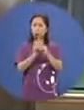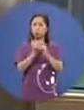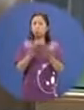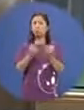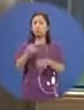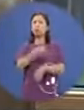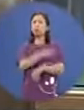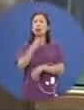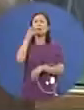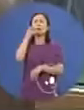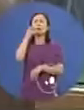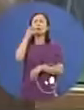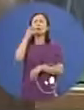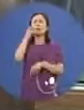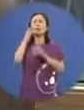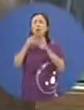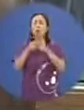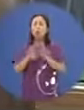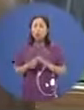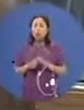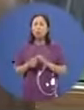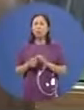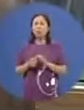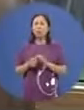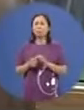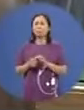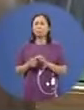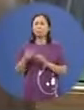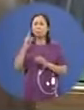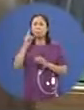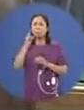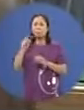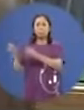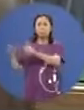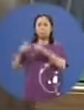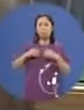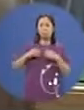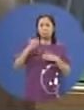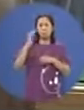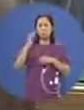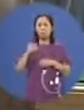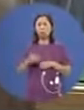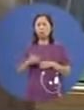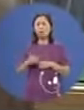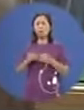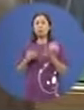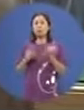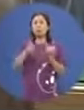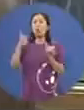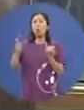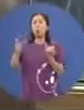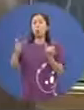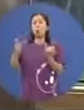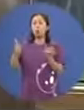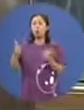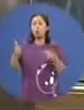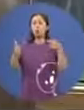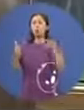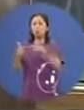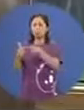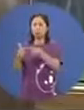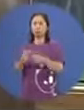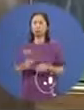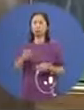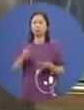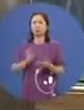はい、 妊娠現にしている人には移ってもらっては困るから、その夫と、 はい、 いうですね、そういう縛りで、はい、あの県